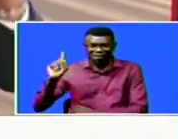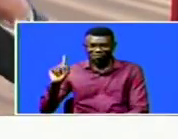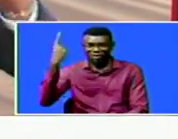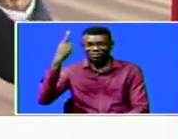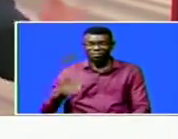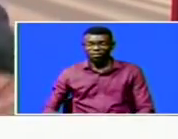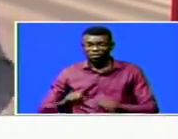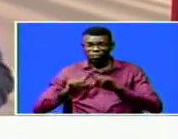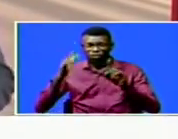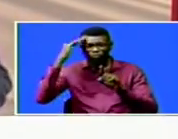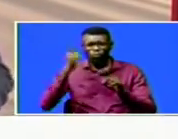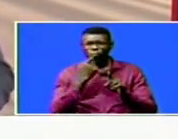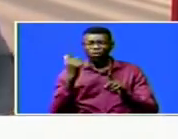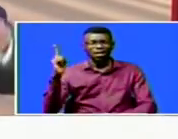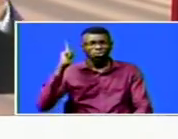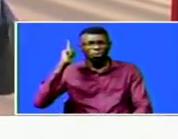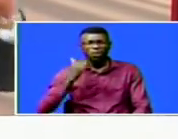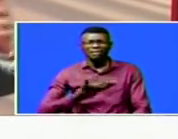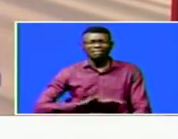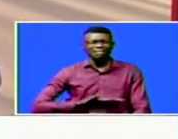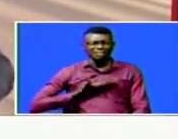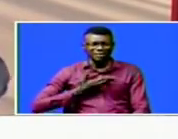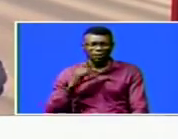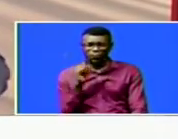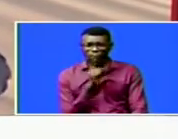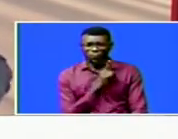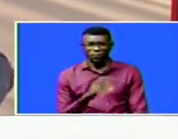Lakini vile alikuwa mkali, hivyo hivyo tu